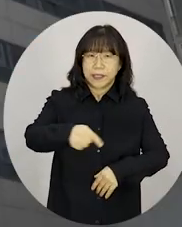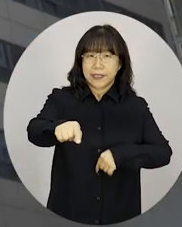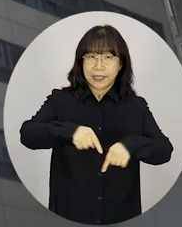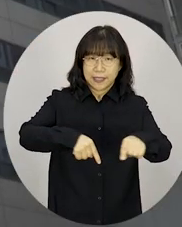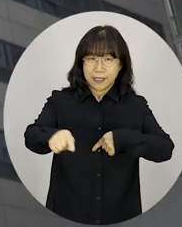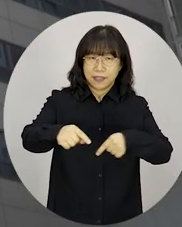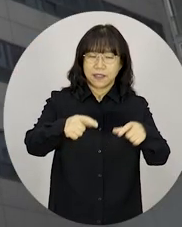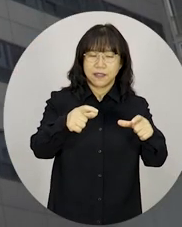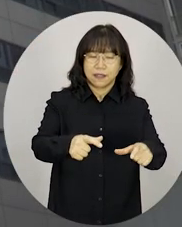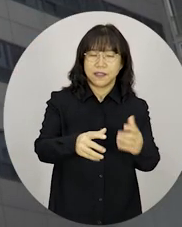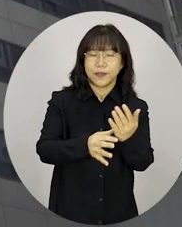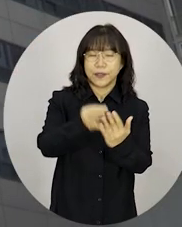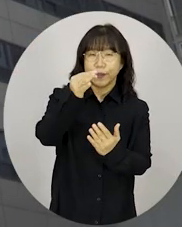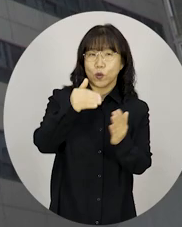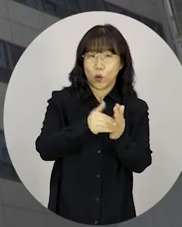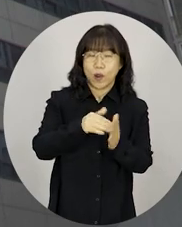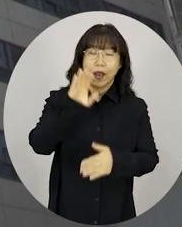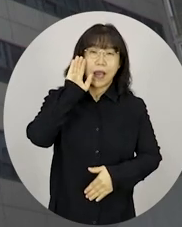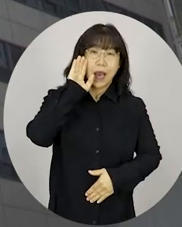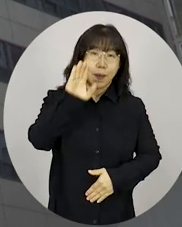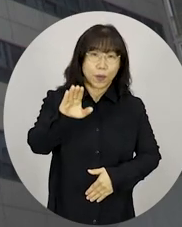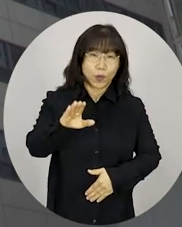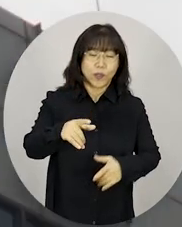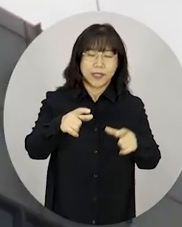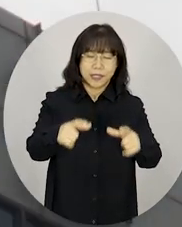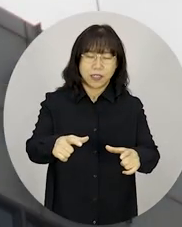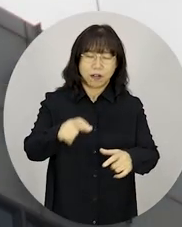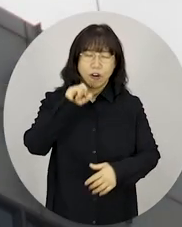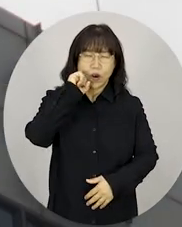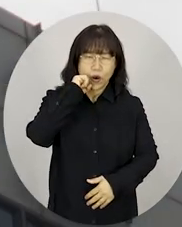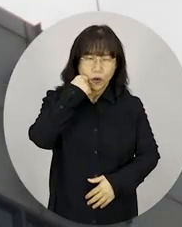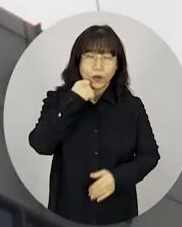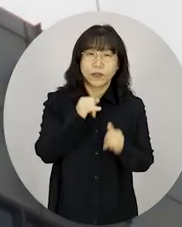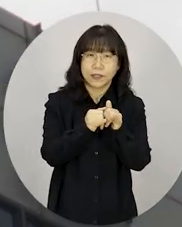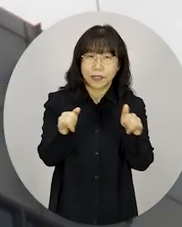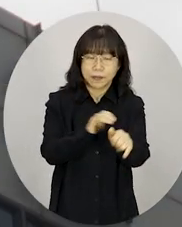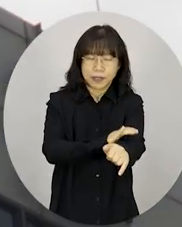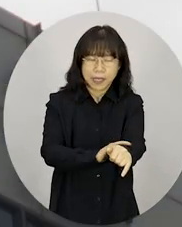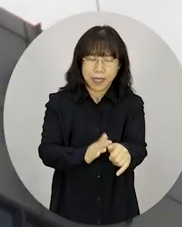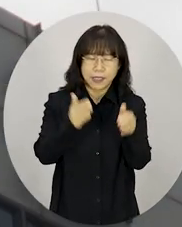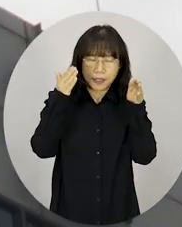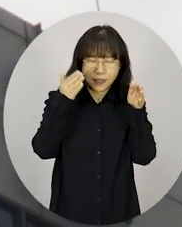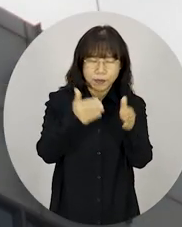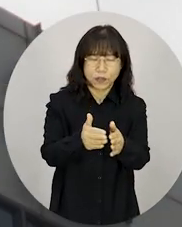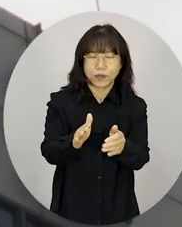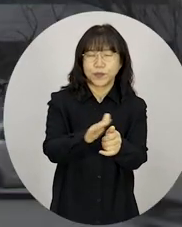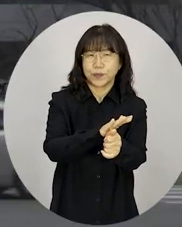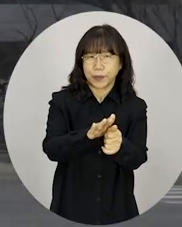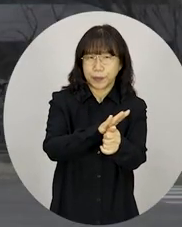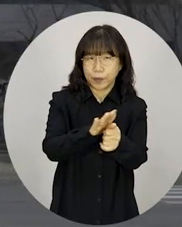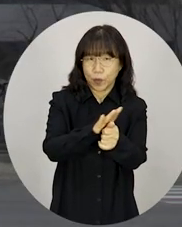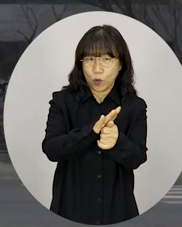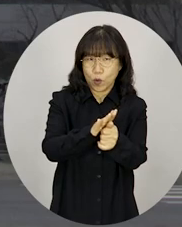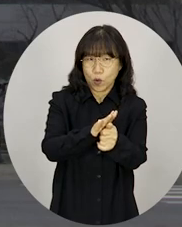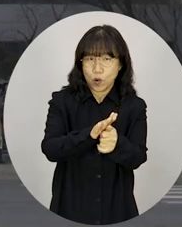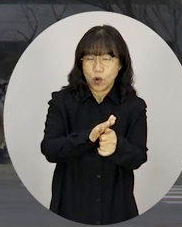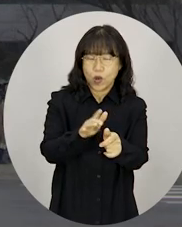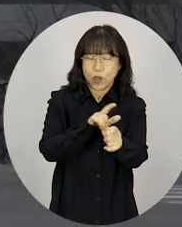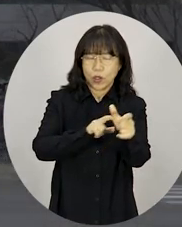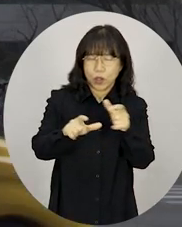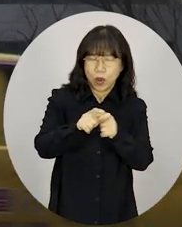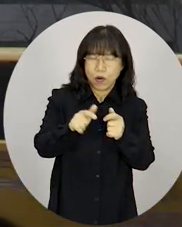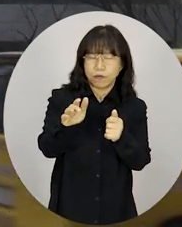선정됐습니다. 강서구는 앞으로도 지역 내 취약계층을 집중적으로 지원하고 지역사회 안전망을 더욱